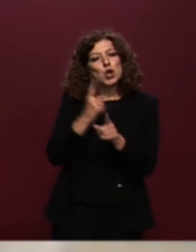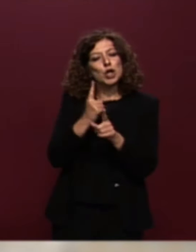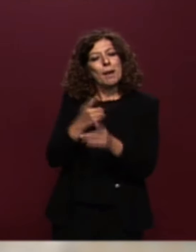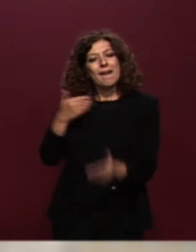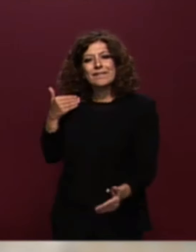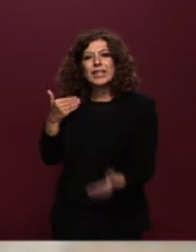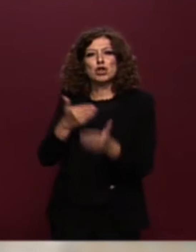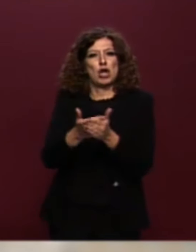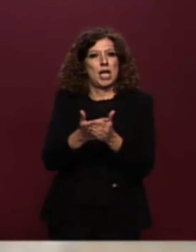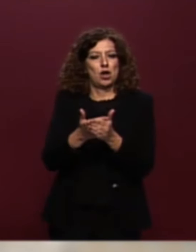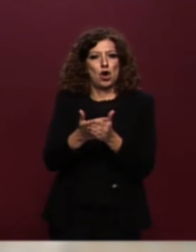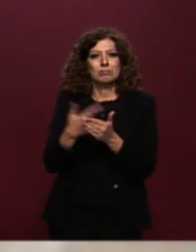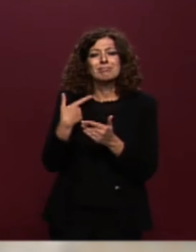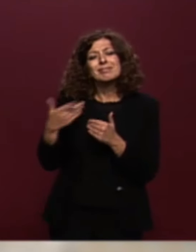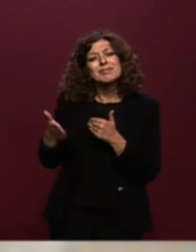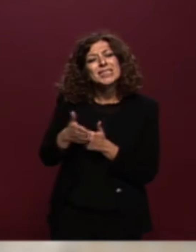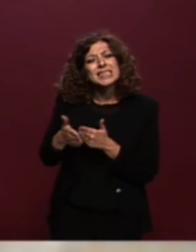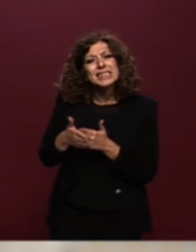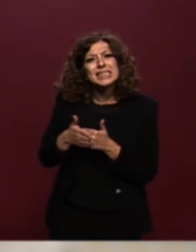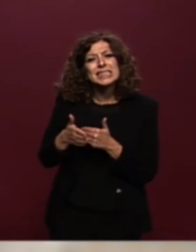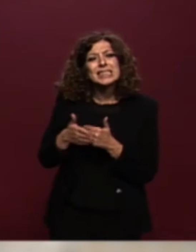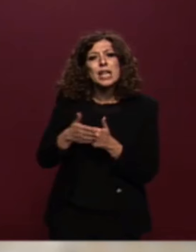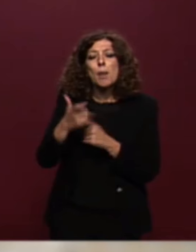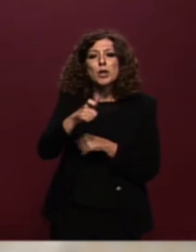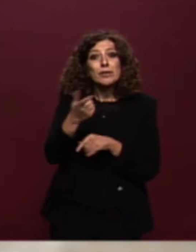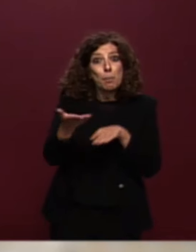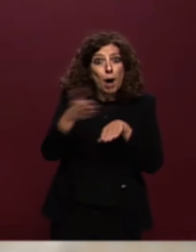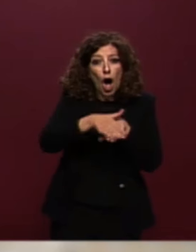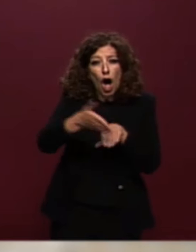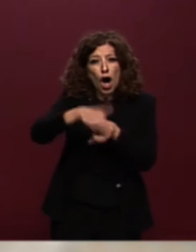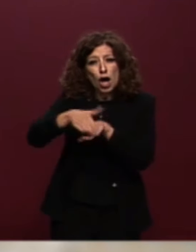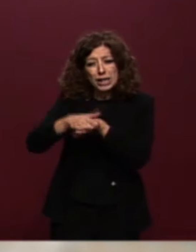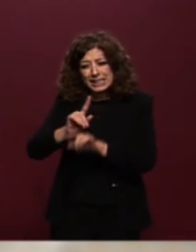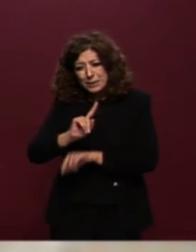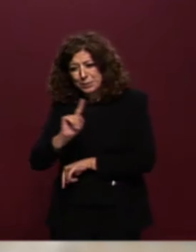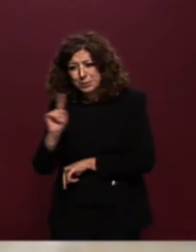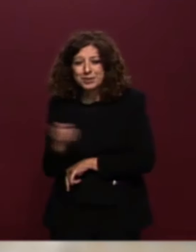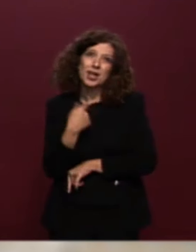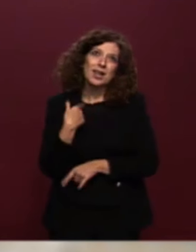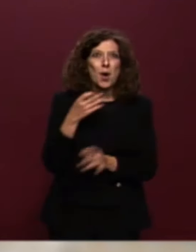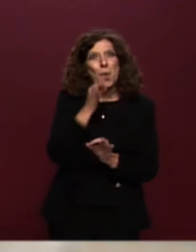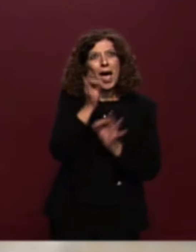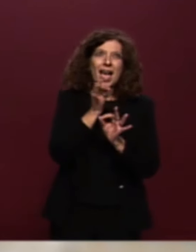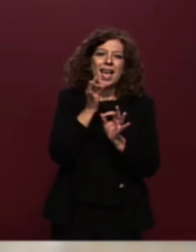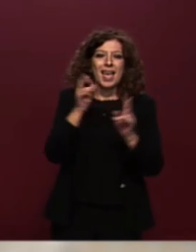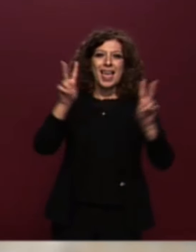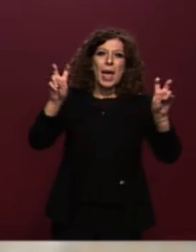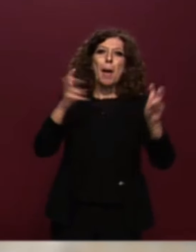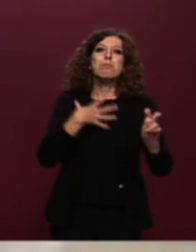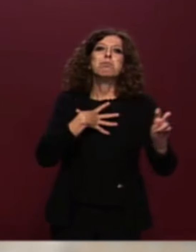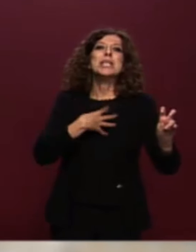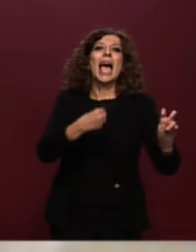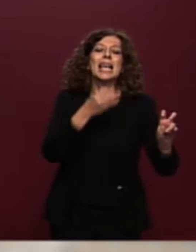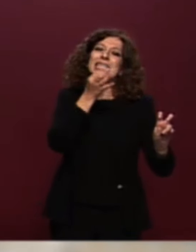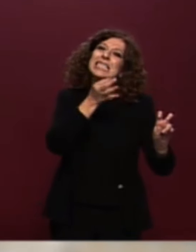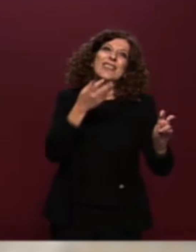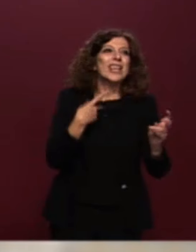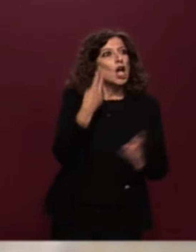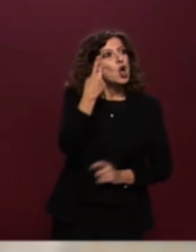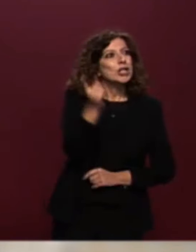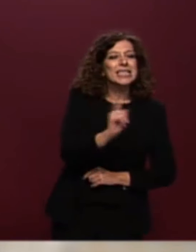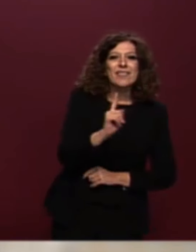e perché vogliamo ribadire che quelle morti, che qualcuno definisce bianche, nel senso invisibili, silenziose